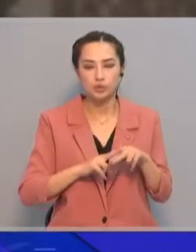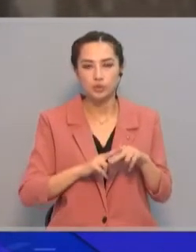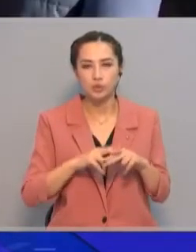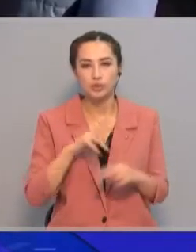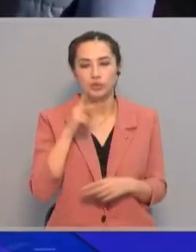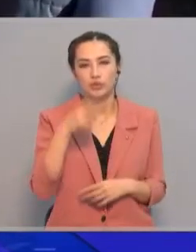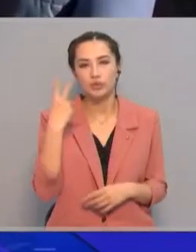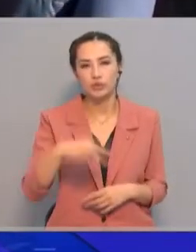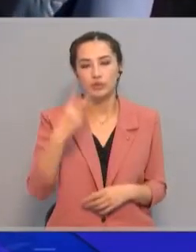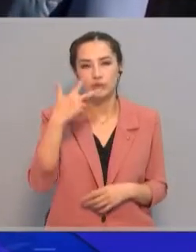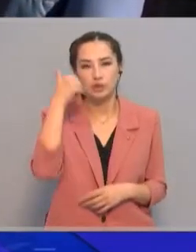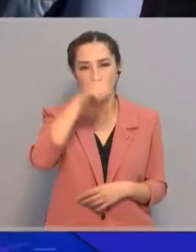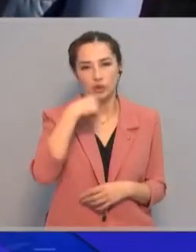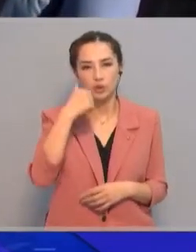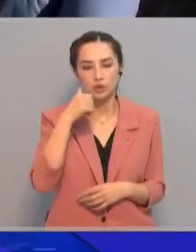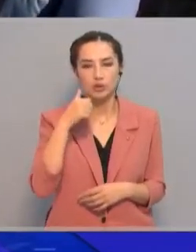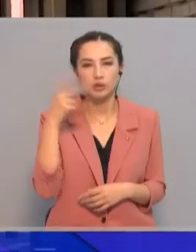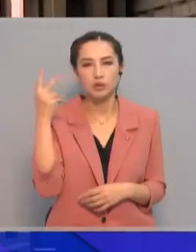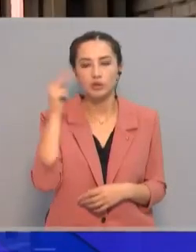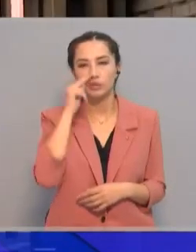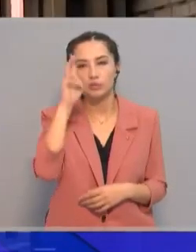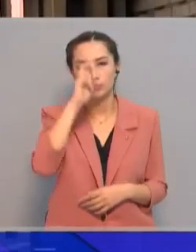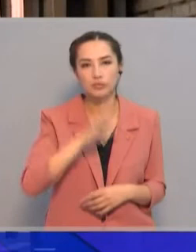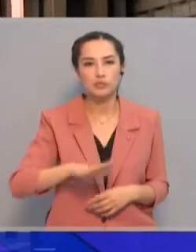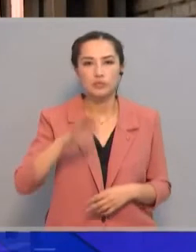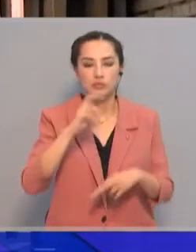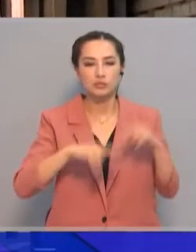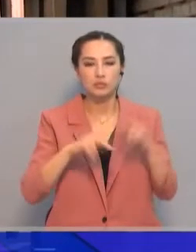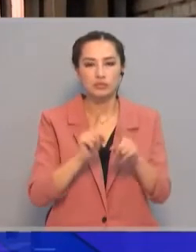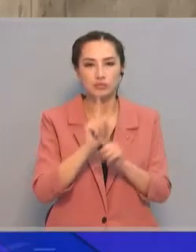в 2023 году в третьем мегаполисе будет начато